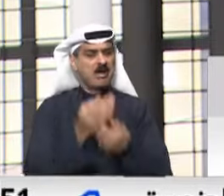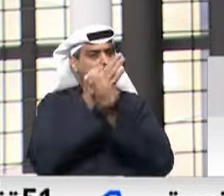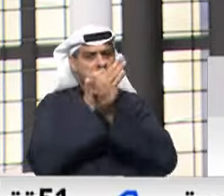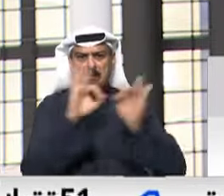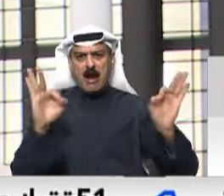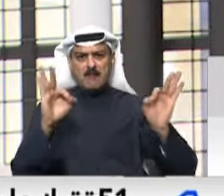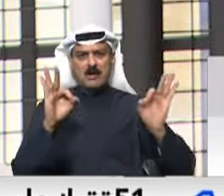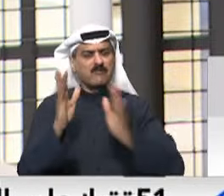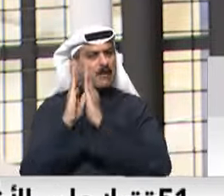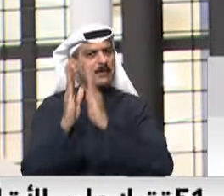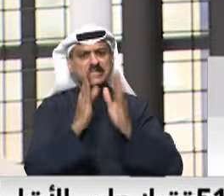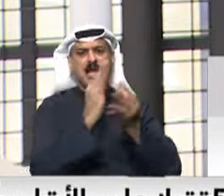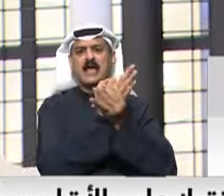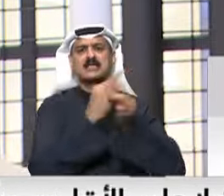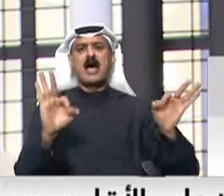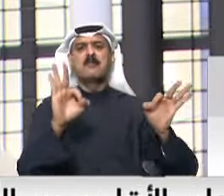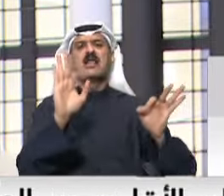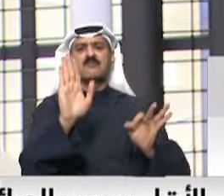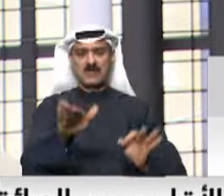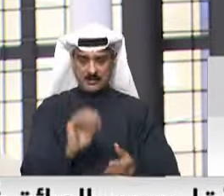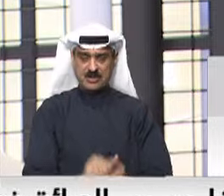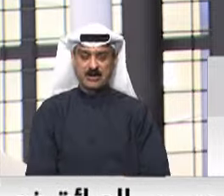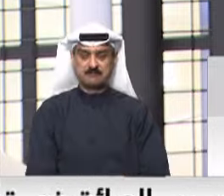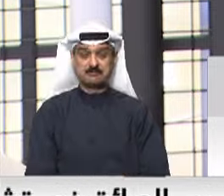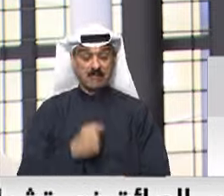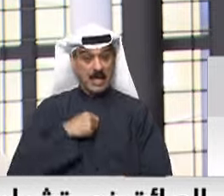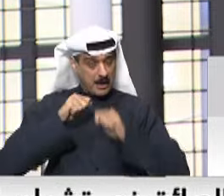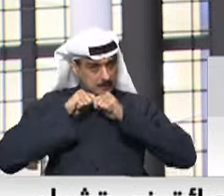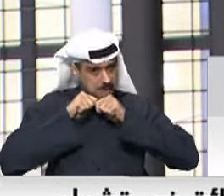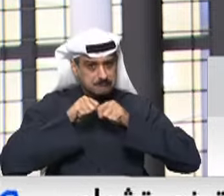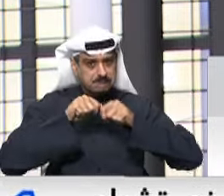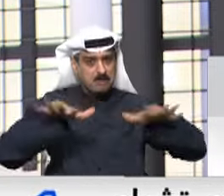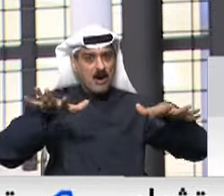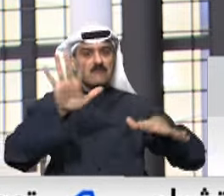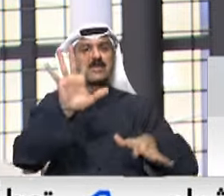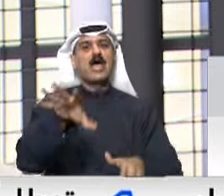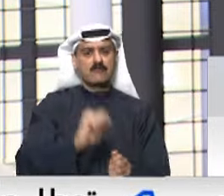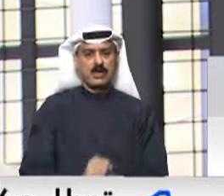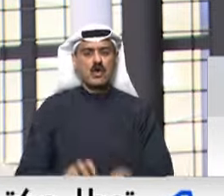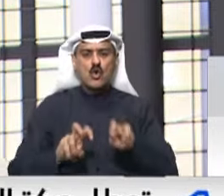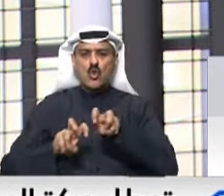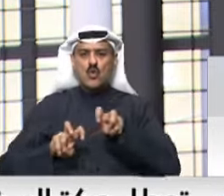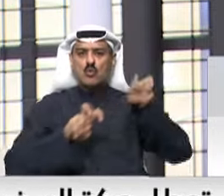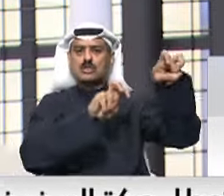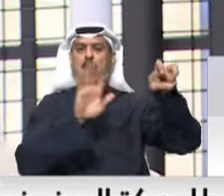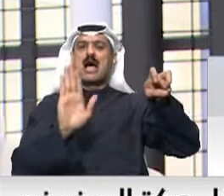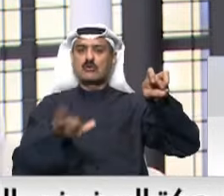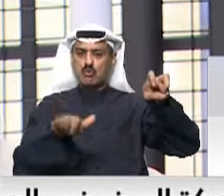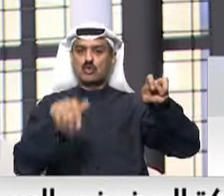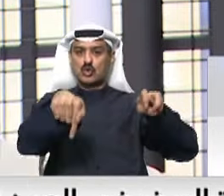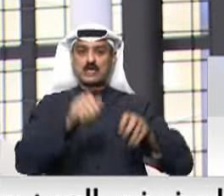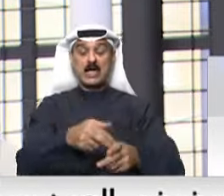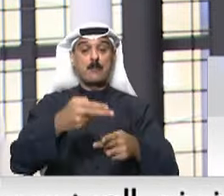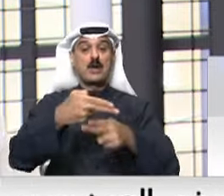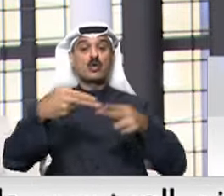مجالاته وقطاعاته. طبعا راح تكون هذه الحملة موجودة في بعض المجمعات داخل الكويت